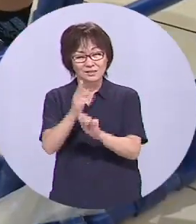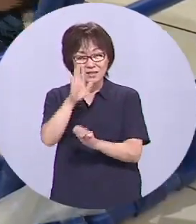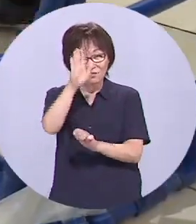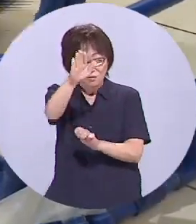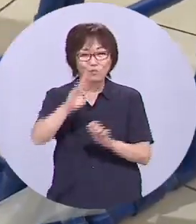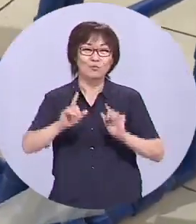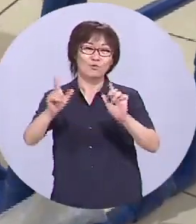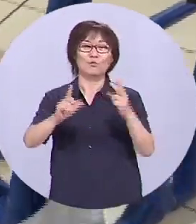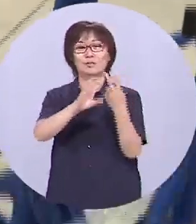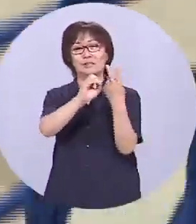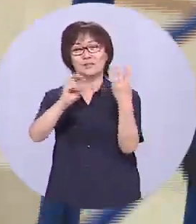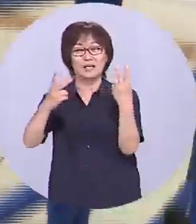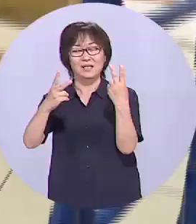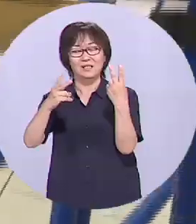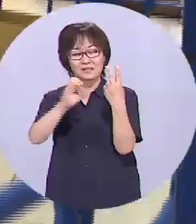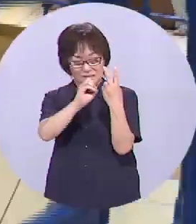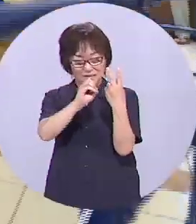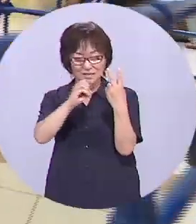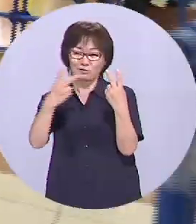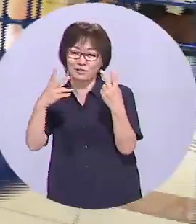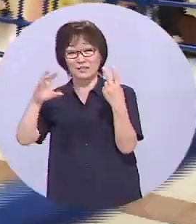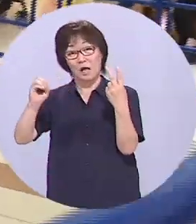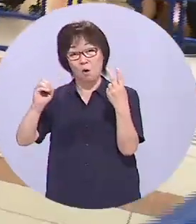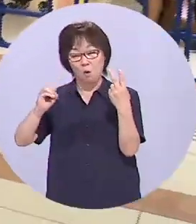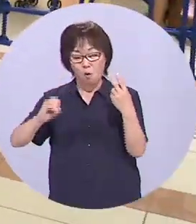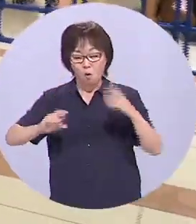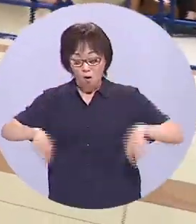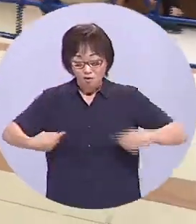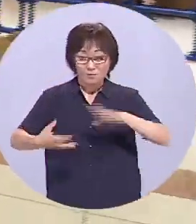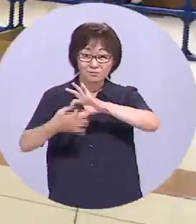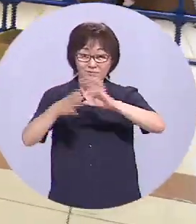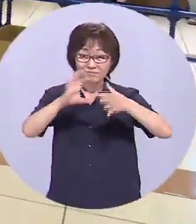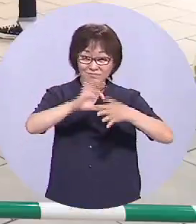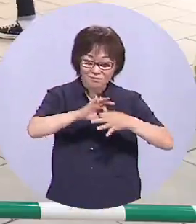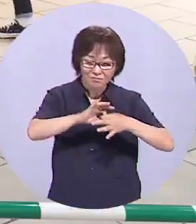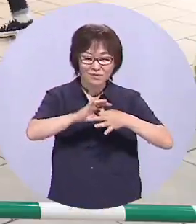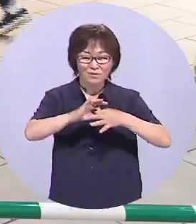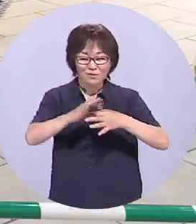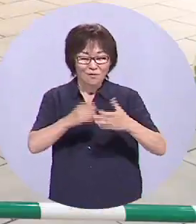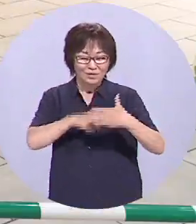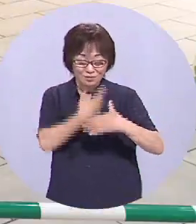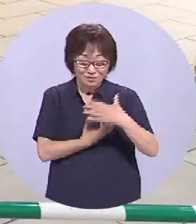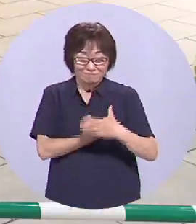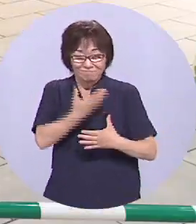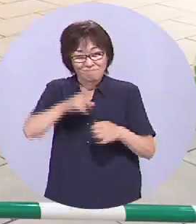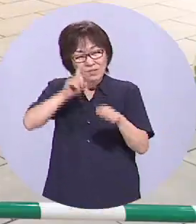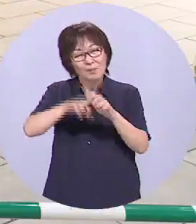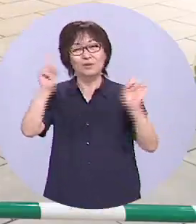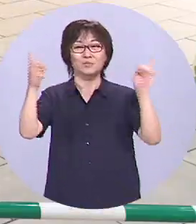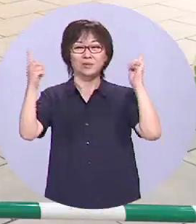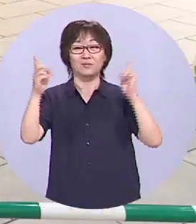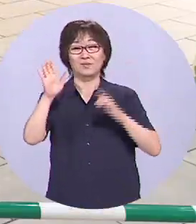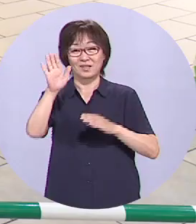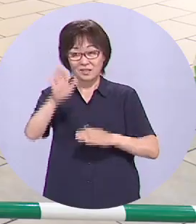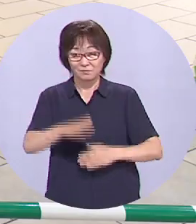京2020オリンピックパラリンピックに向けた機運を盛り上げました。